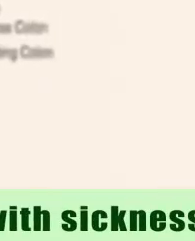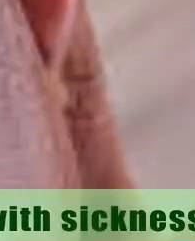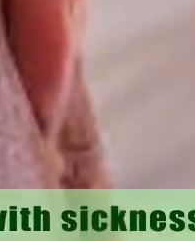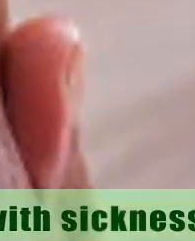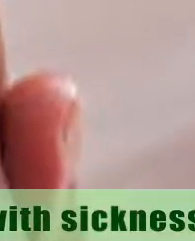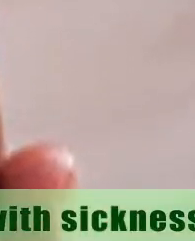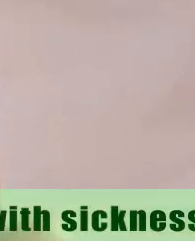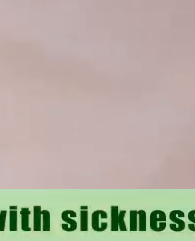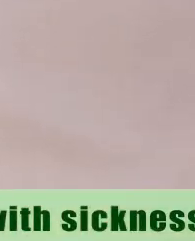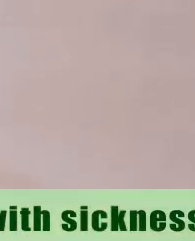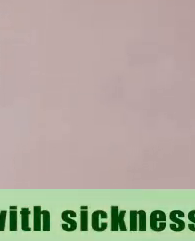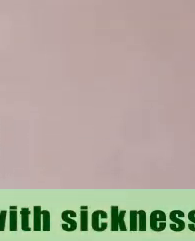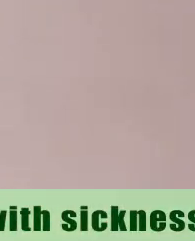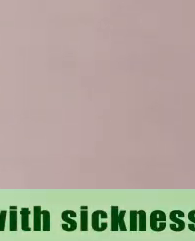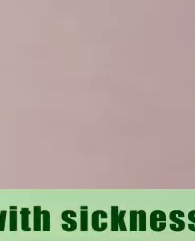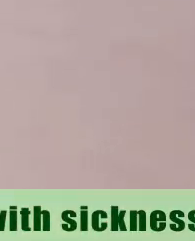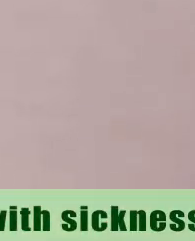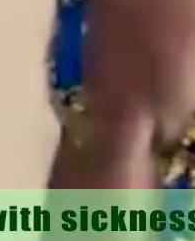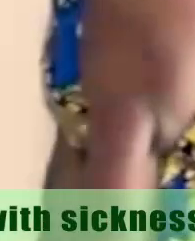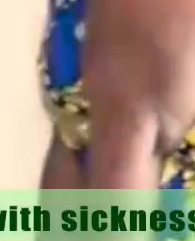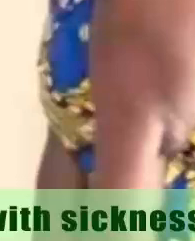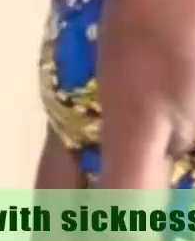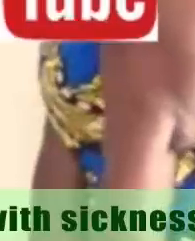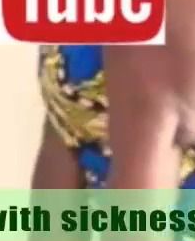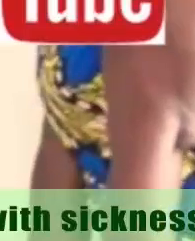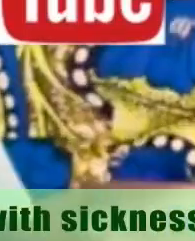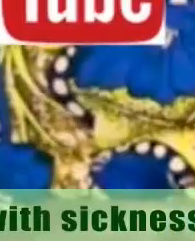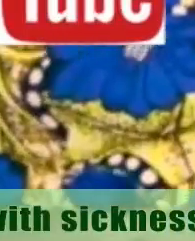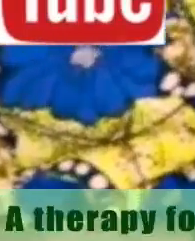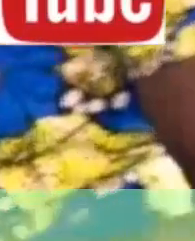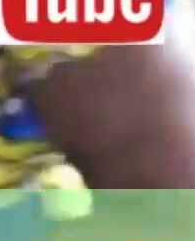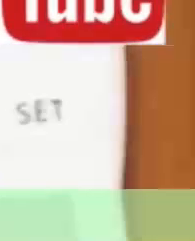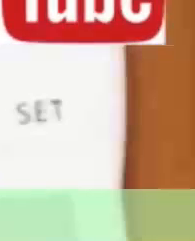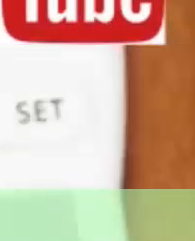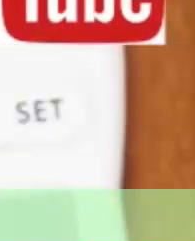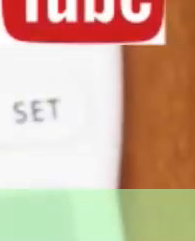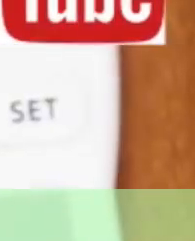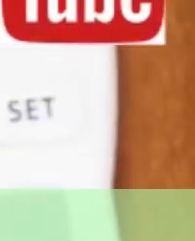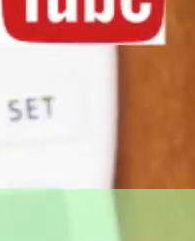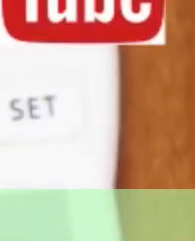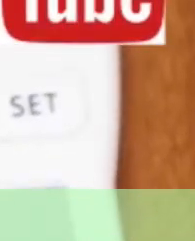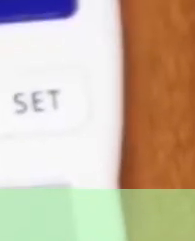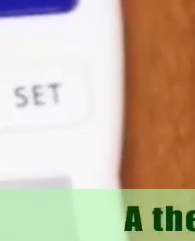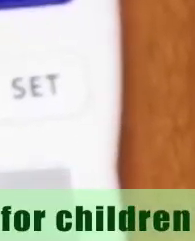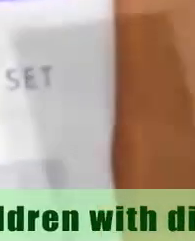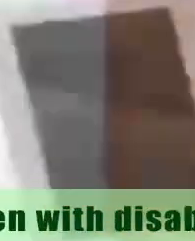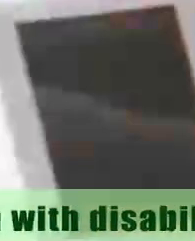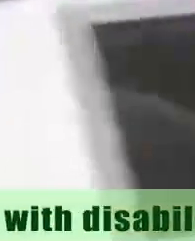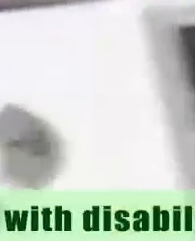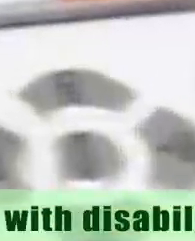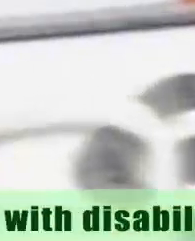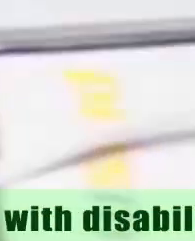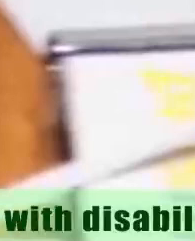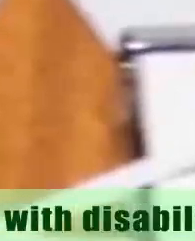twikorere reflexology ubwacu cyangwa tuyikorera abandi ubu dufite reflexotherapy TV kuri YouTube twigiraho amasomo